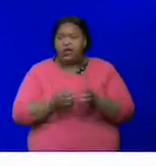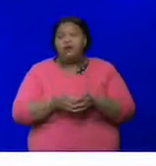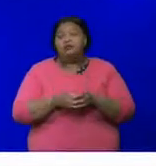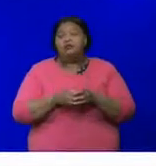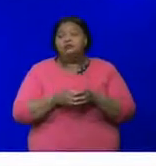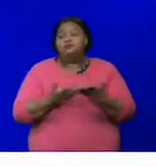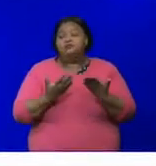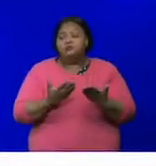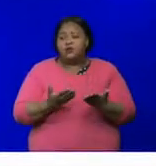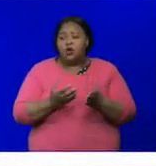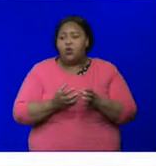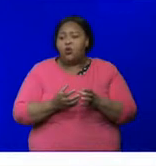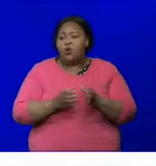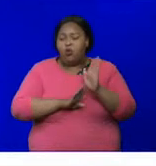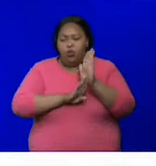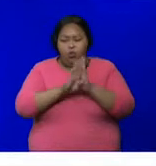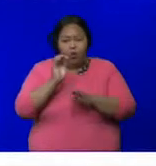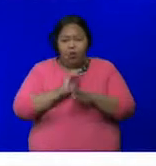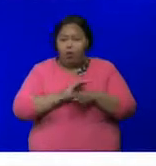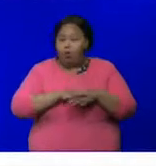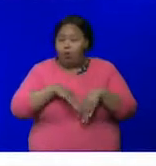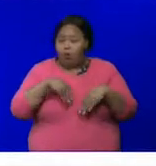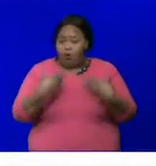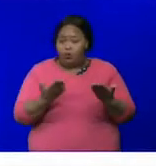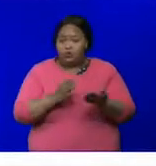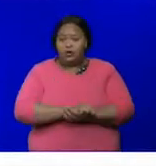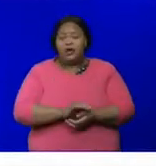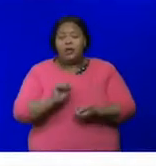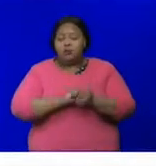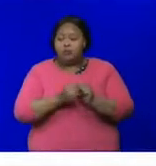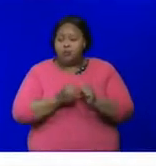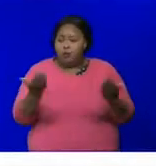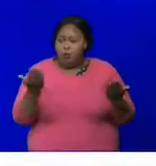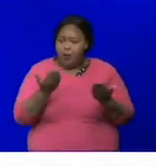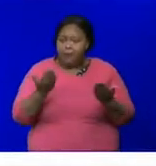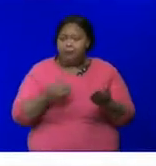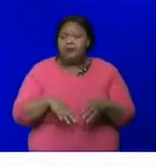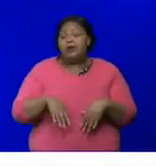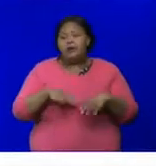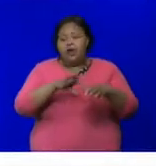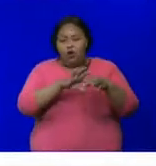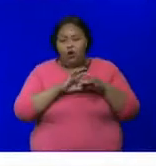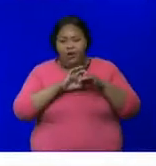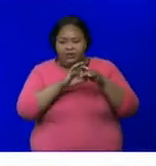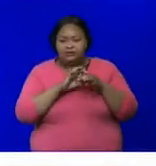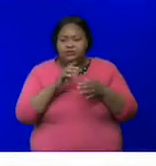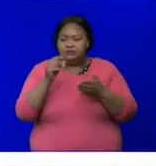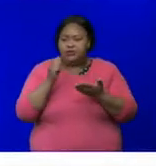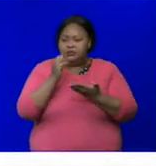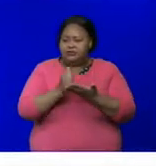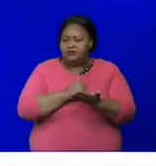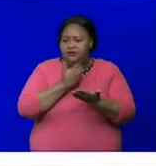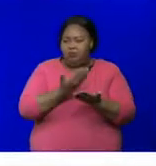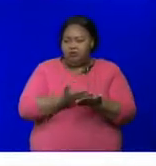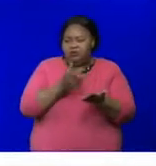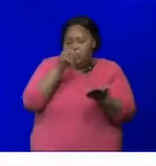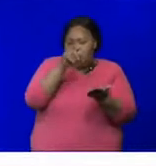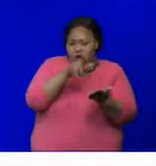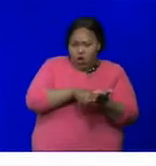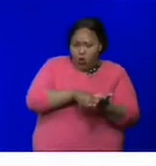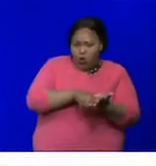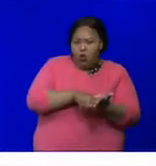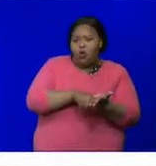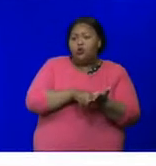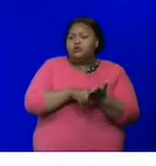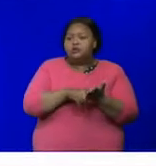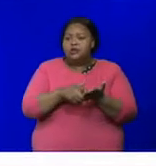kwemthetho longamele konga nekubolekisa i-cooperative policy kulokunye. Etindzabeni tanamuhla ngingiyani Msibi, ngina Fortune Nhlangamandla,